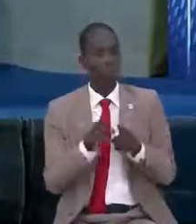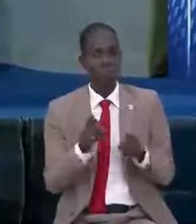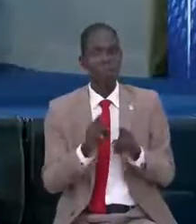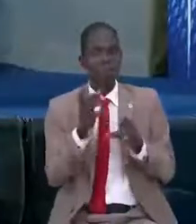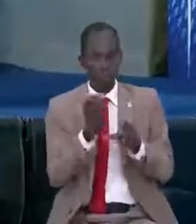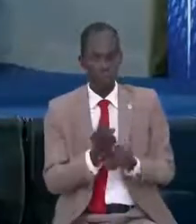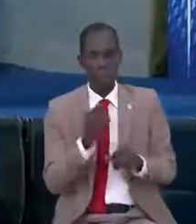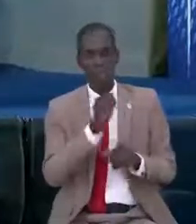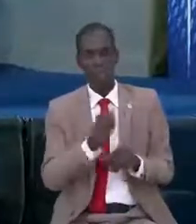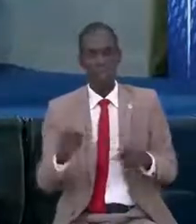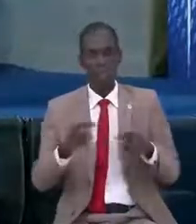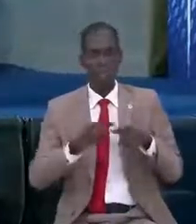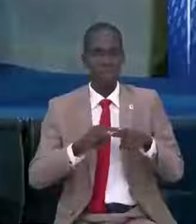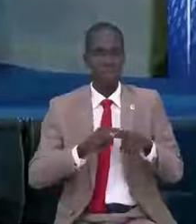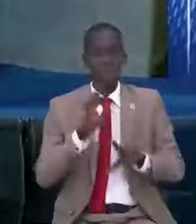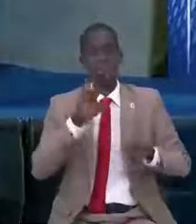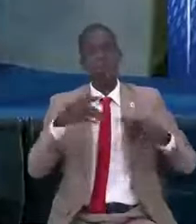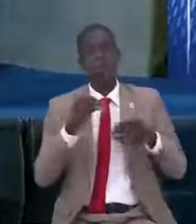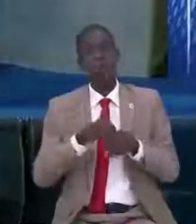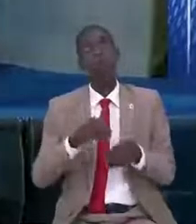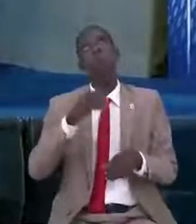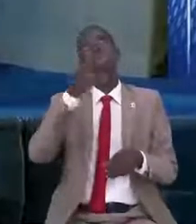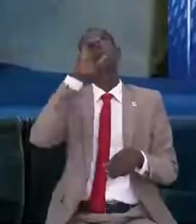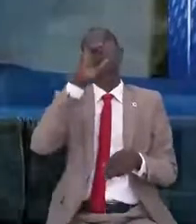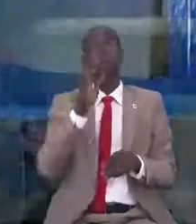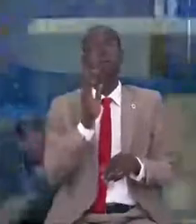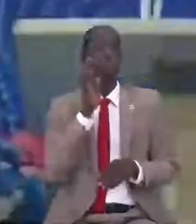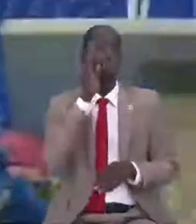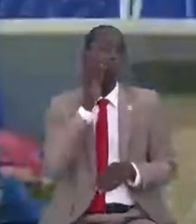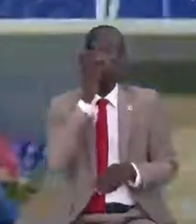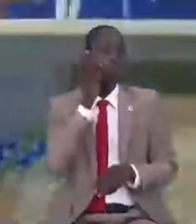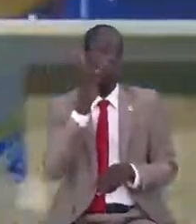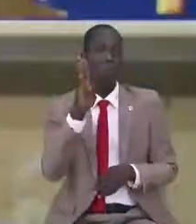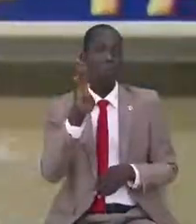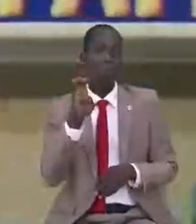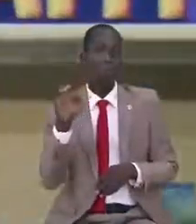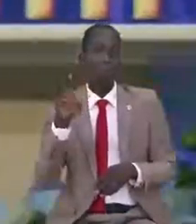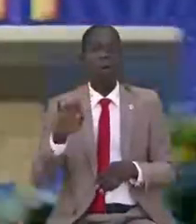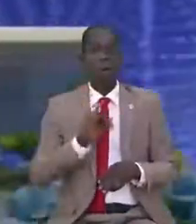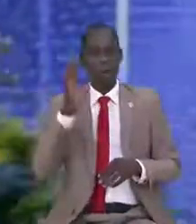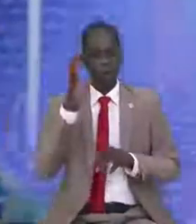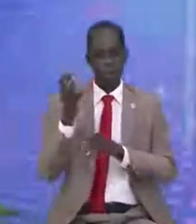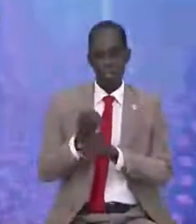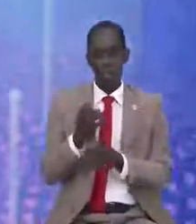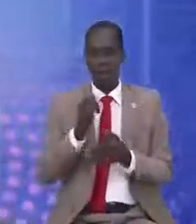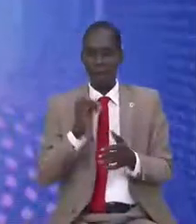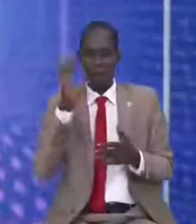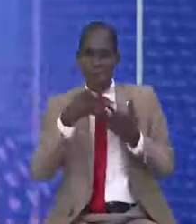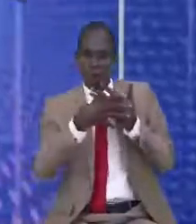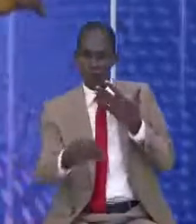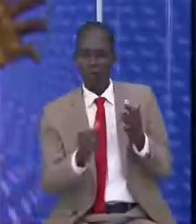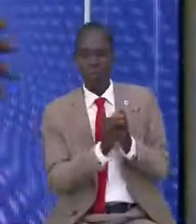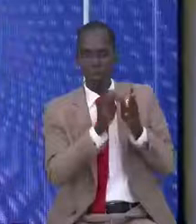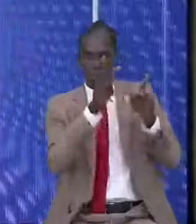cigarette. S'il boit de la bière, moi aussi je vais prendre la bouteille de bière. Quel que soit ce qu'il fait là, moi aussi je